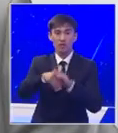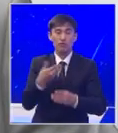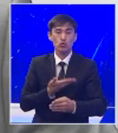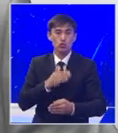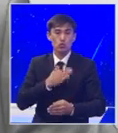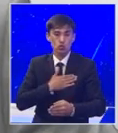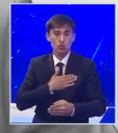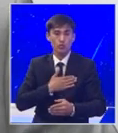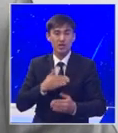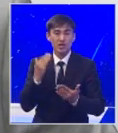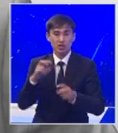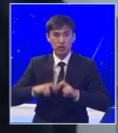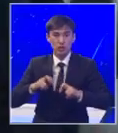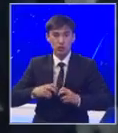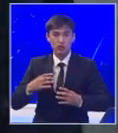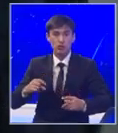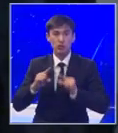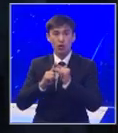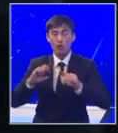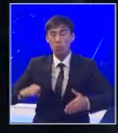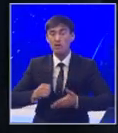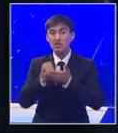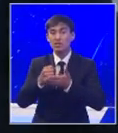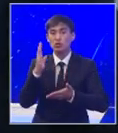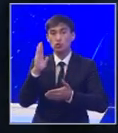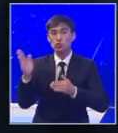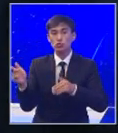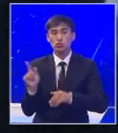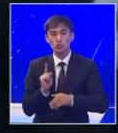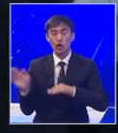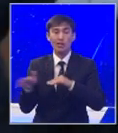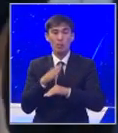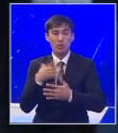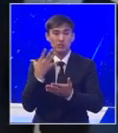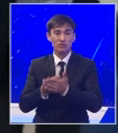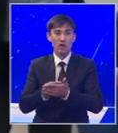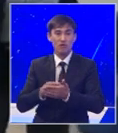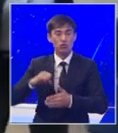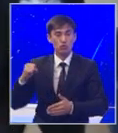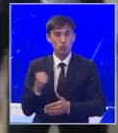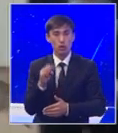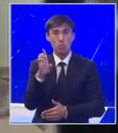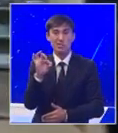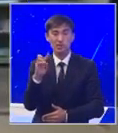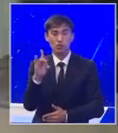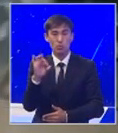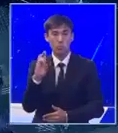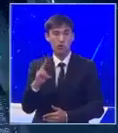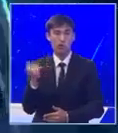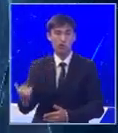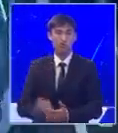словно все еще ищут слова поддержки и ждут одобрения своего бессменного наставника и друга бесценок уран бека